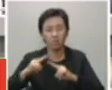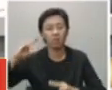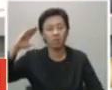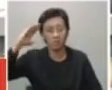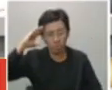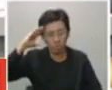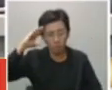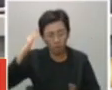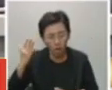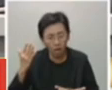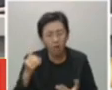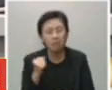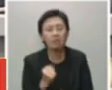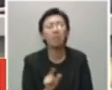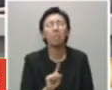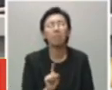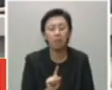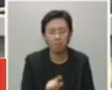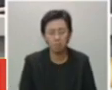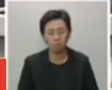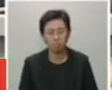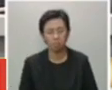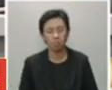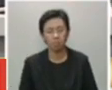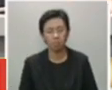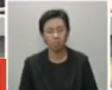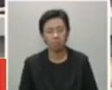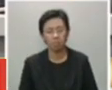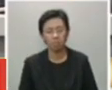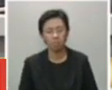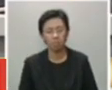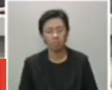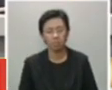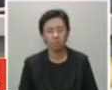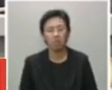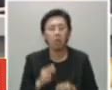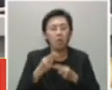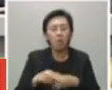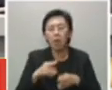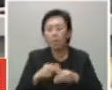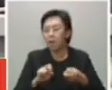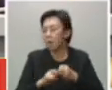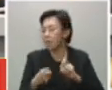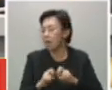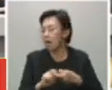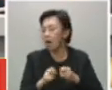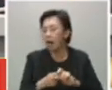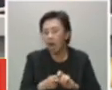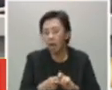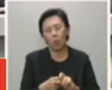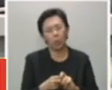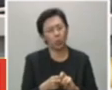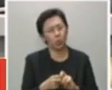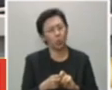ตุนั้นมัวไปทำอะไรอยู่แล้วปล่อยปละละเลยให้เรื่องนี้เกิดขึ้นได้อย่างไรเรื่องนี้คือเรื่